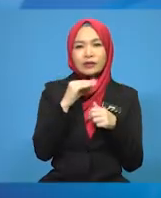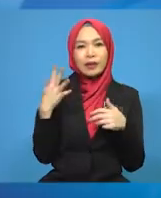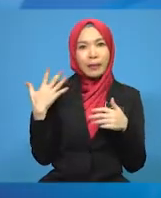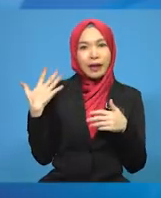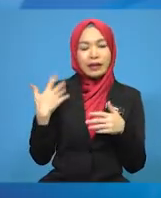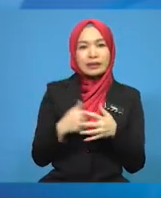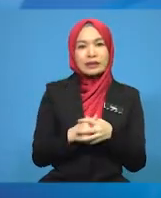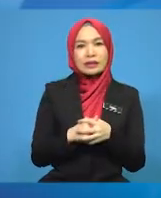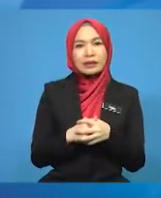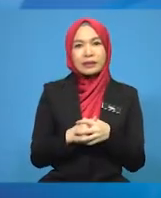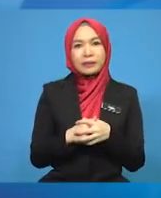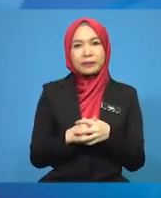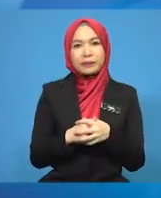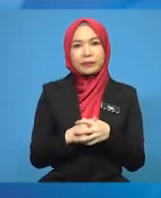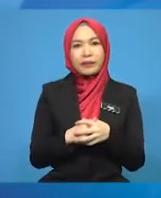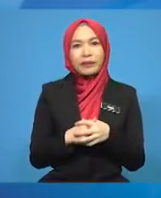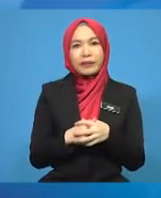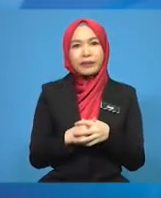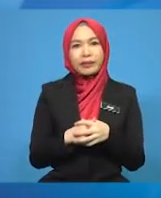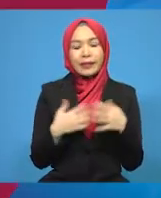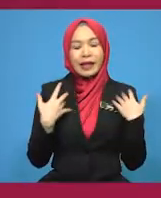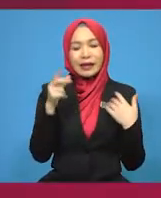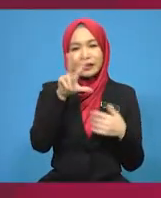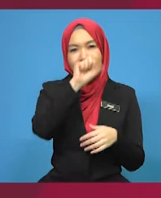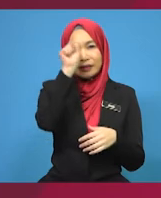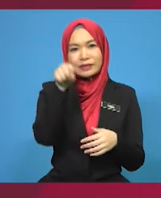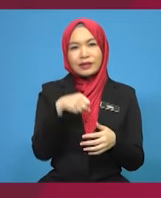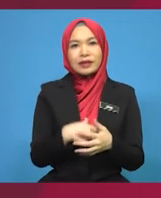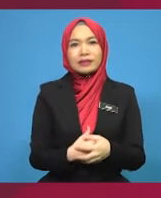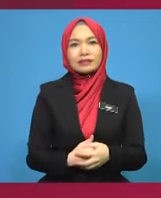Okay, jadi itu saja 3 soalan yang saya sertakan.